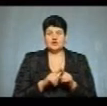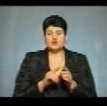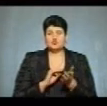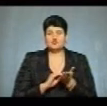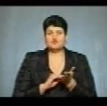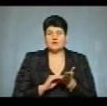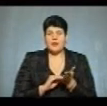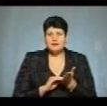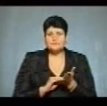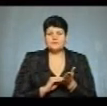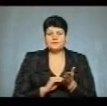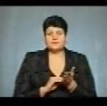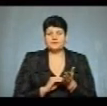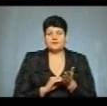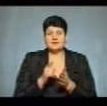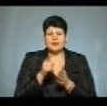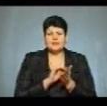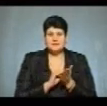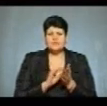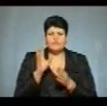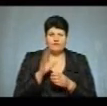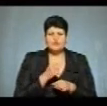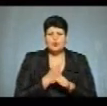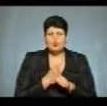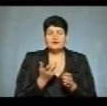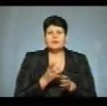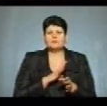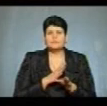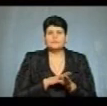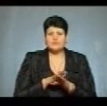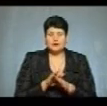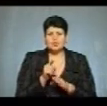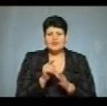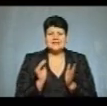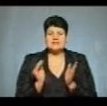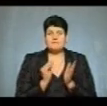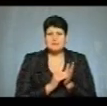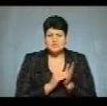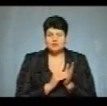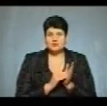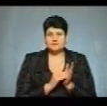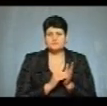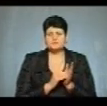якому вписуються всі роботи, які виконувалися, плюс туди